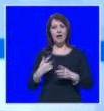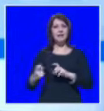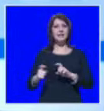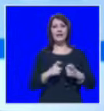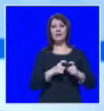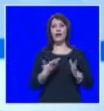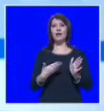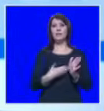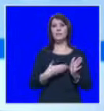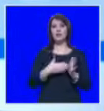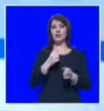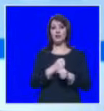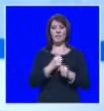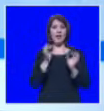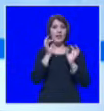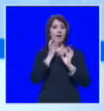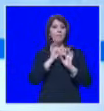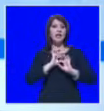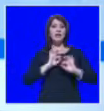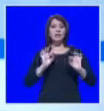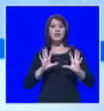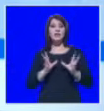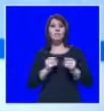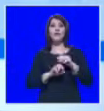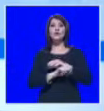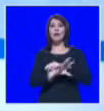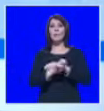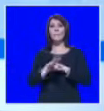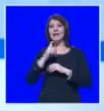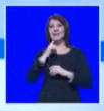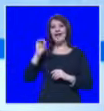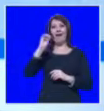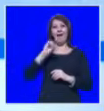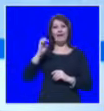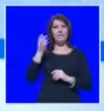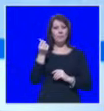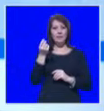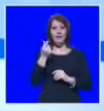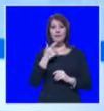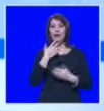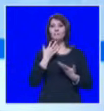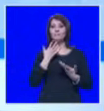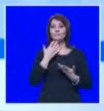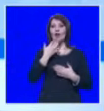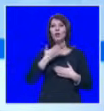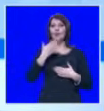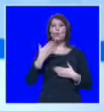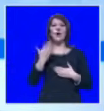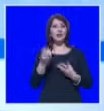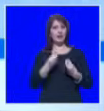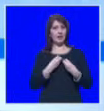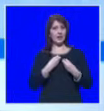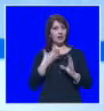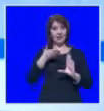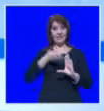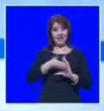които пречат на работата. Няма яснота кога ще започне кампанията за еврото, а конвергентният доклад, който ще ни каже дали ще